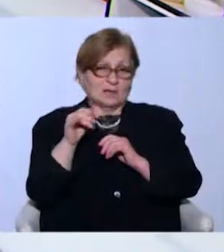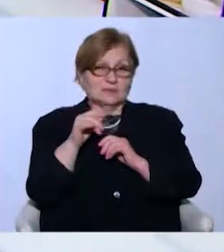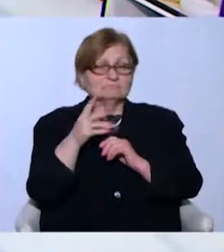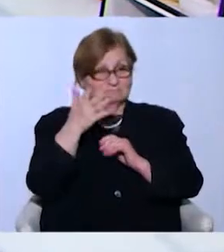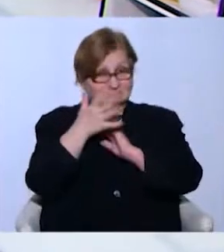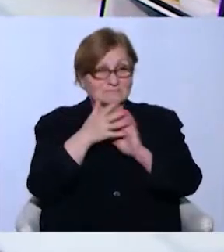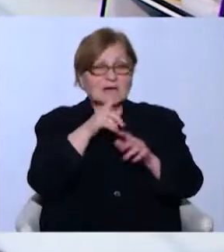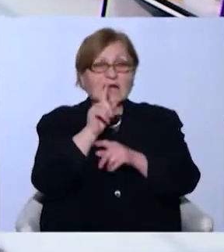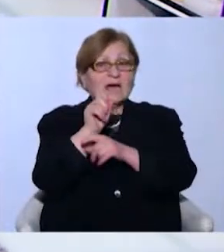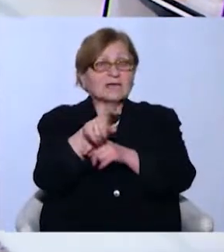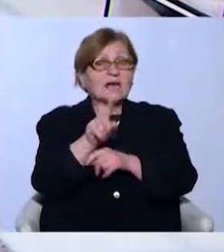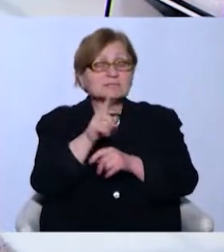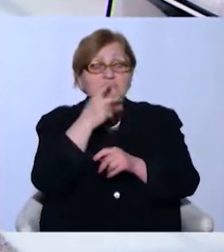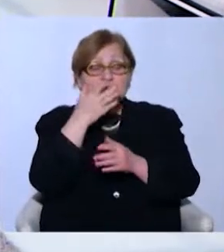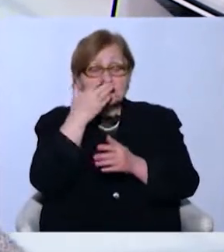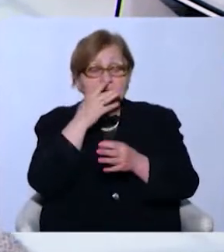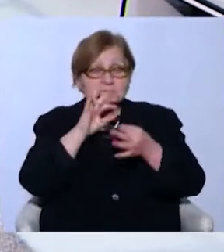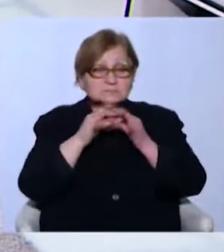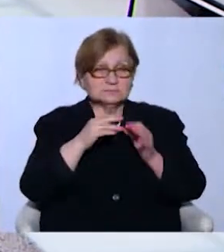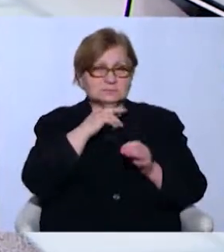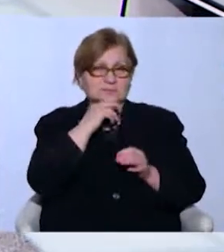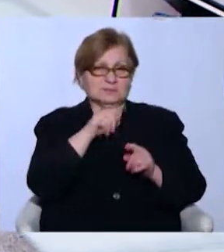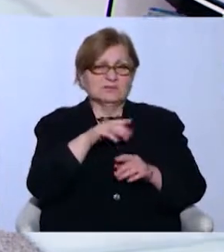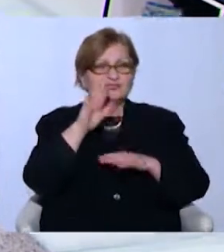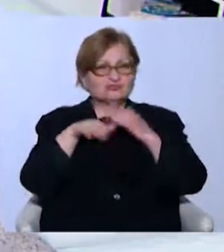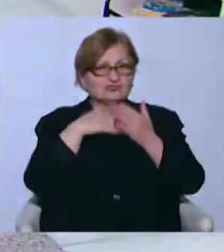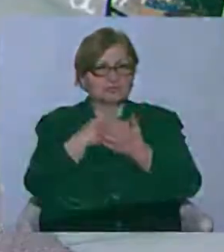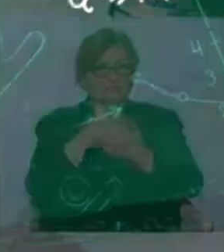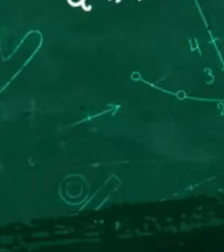დღეს ამ საინტერესო ამოცანით გემშვიდობებით. შემდეგ ეცადინებობამდე.